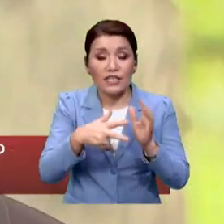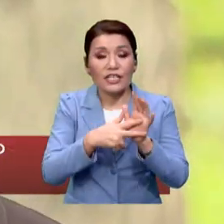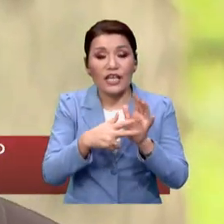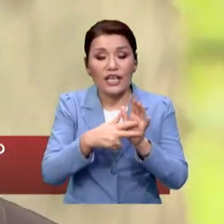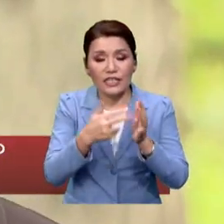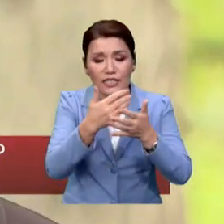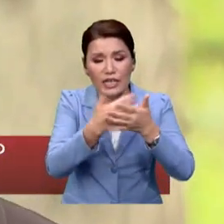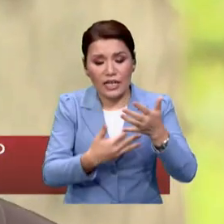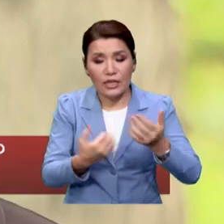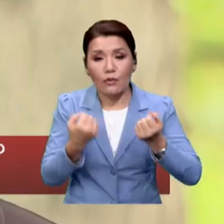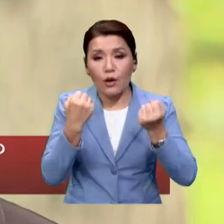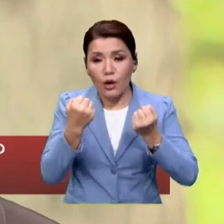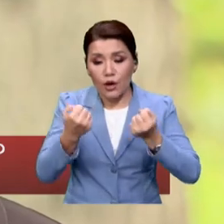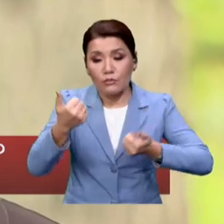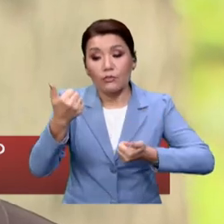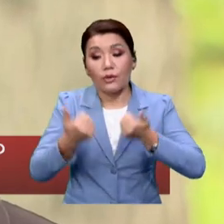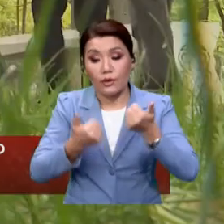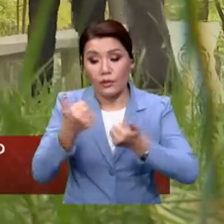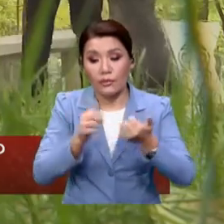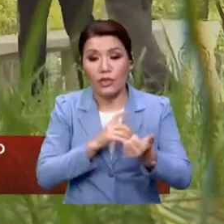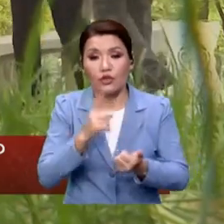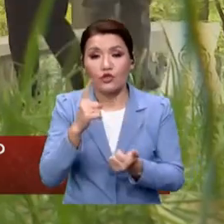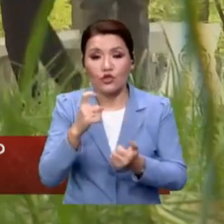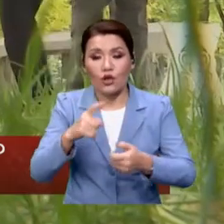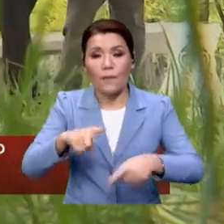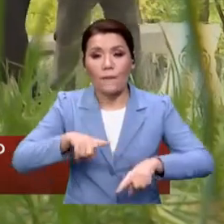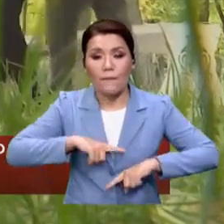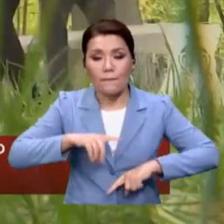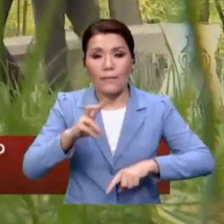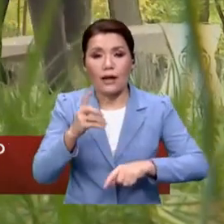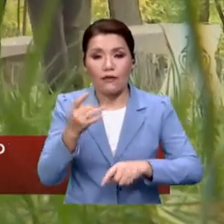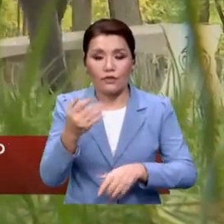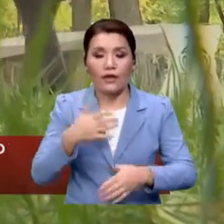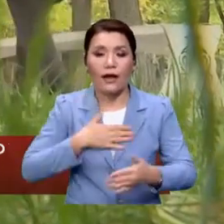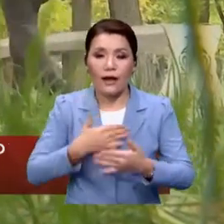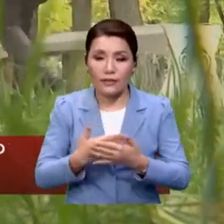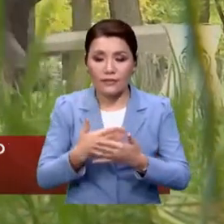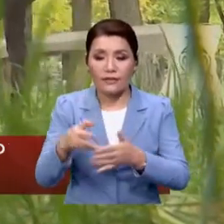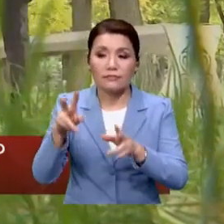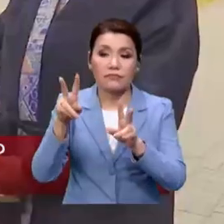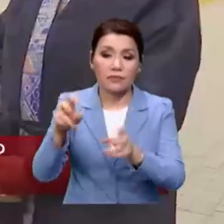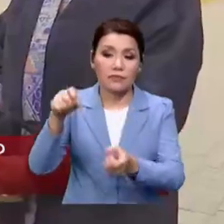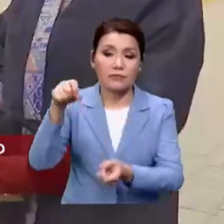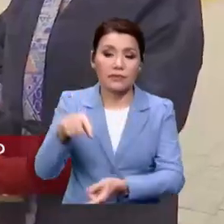бақ сынасты. 100-ден аса ардагер марафон белсендісі атанған.